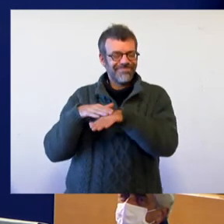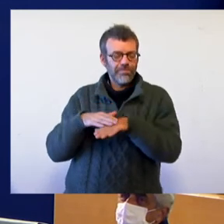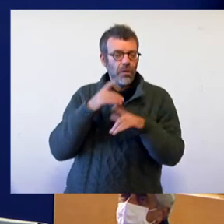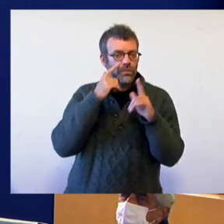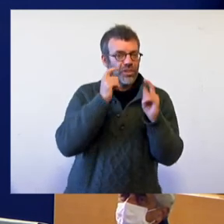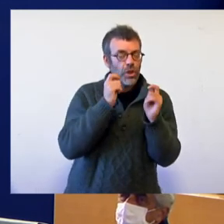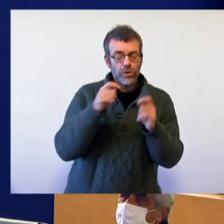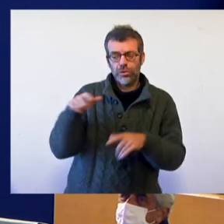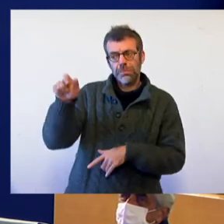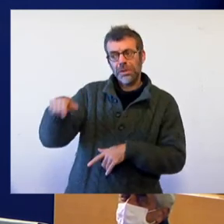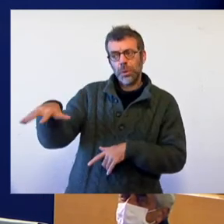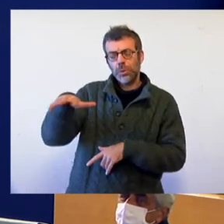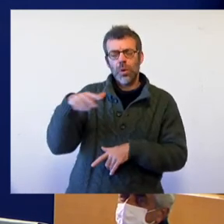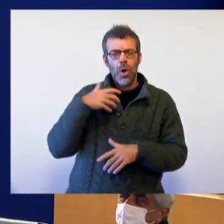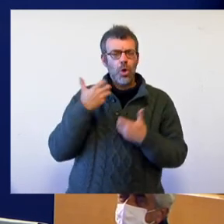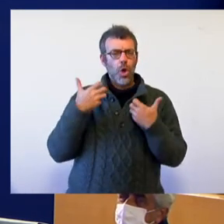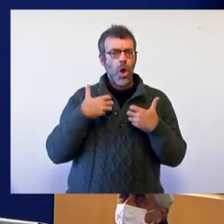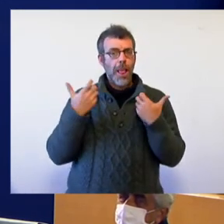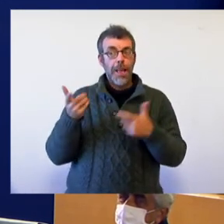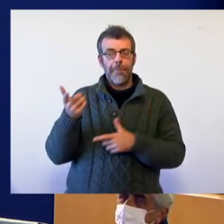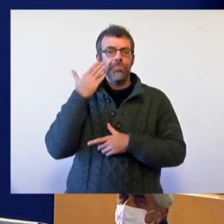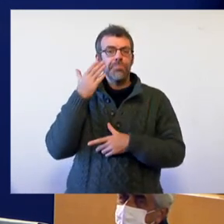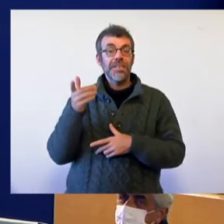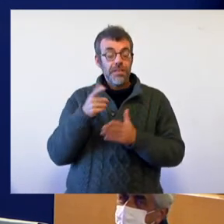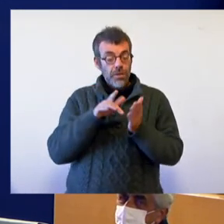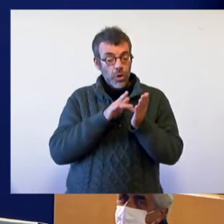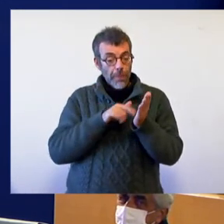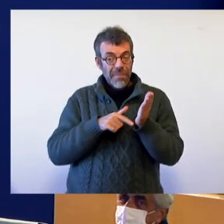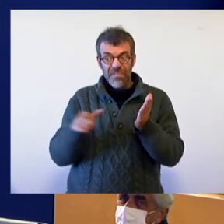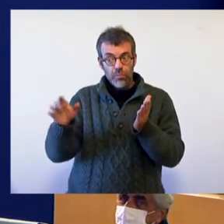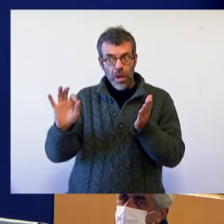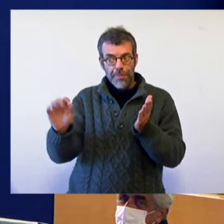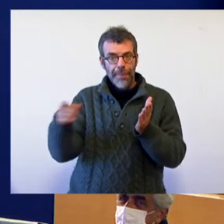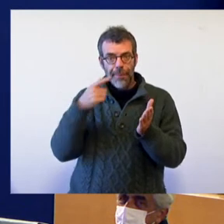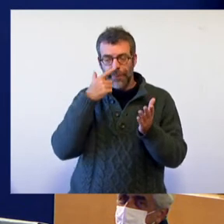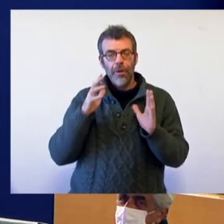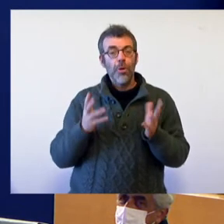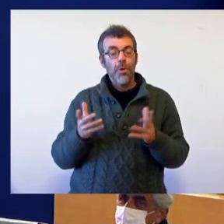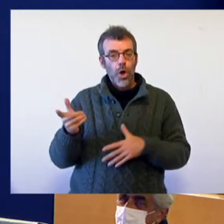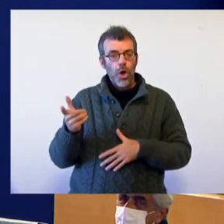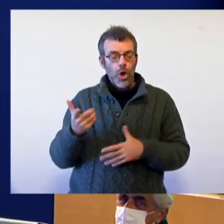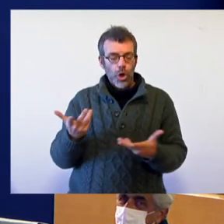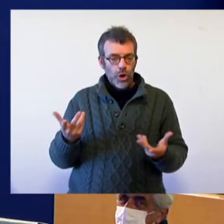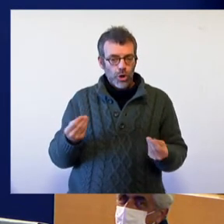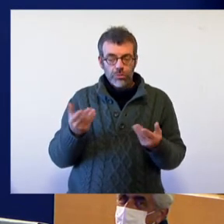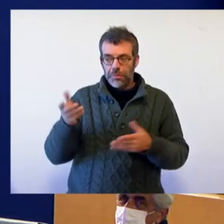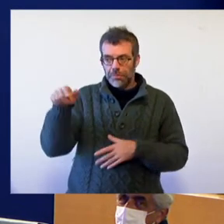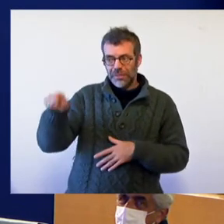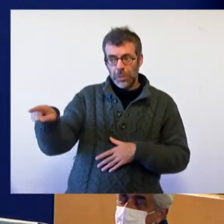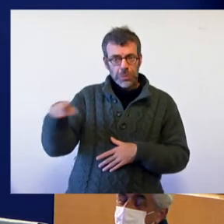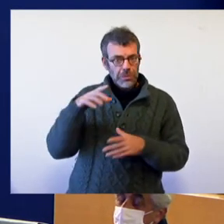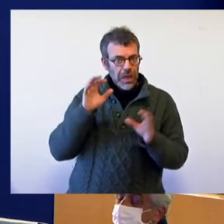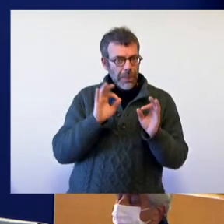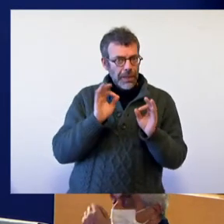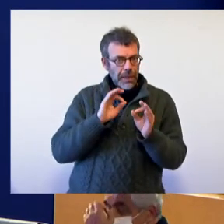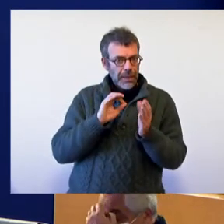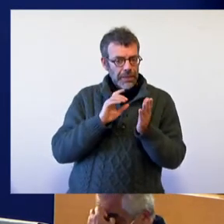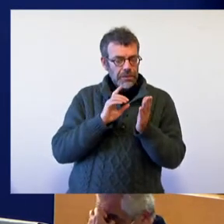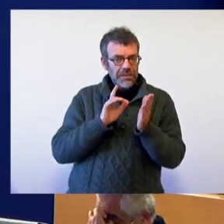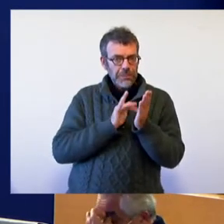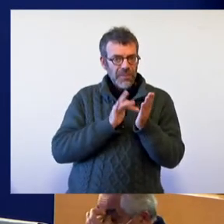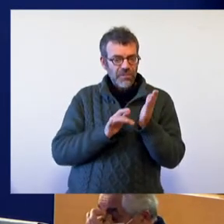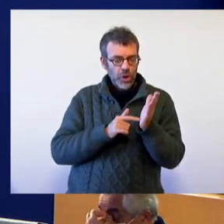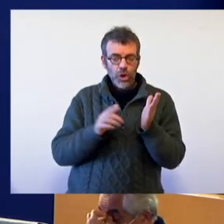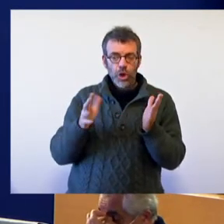Et dès lors qu'ils n'arrivent pas à remplir cette condition, il faut qu'on trouve une solution. On ne peut pas laisser des personnes qui n'ont pas le bon smartphone. Et